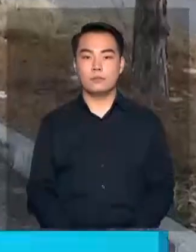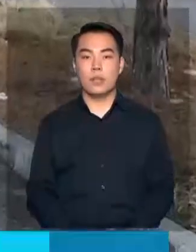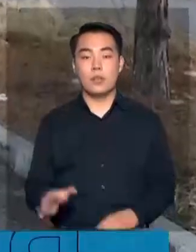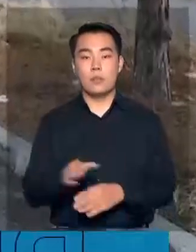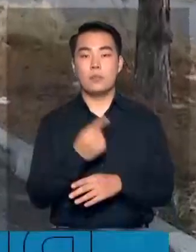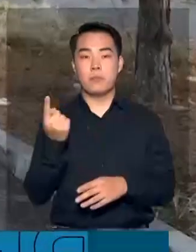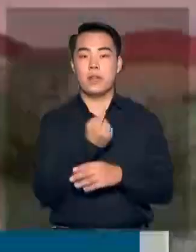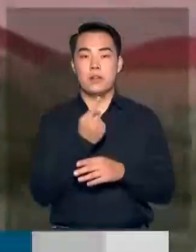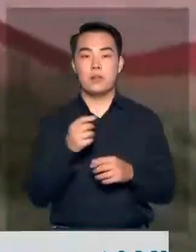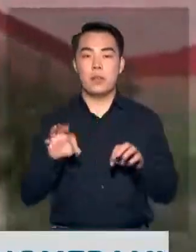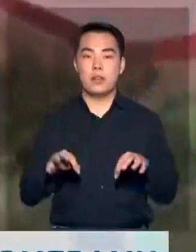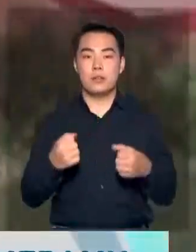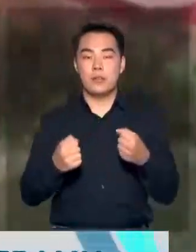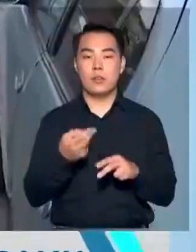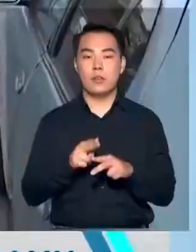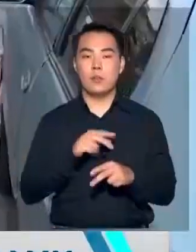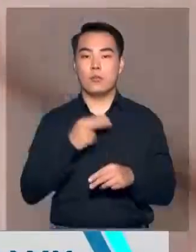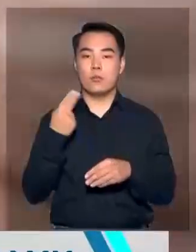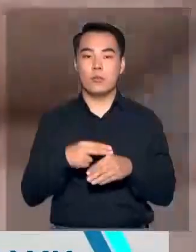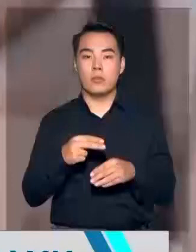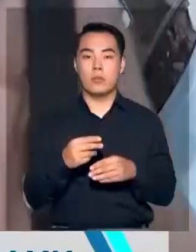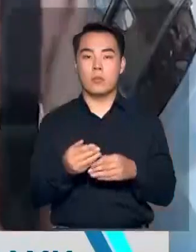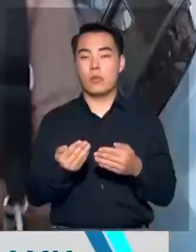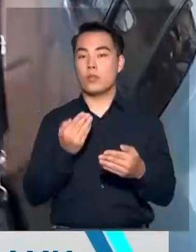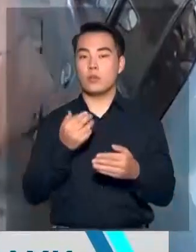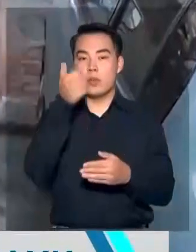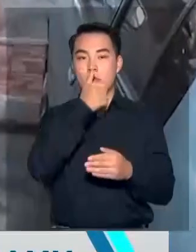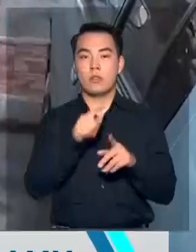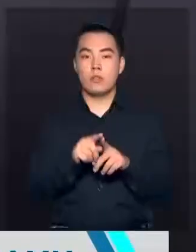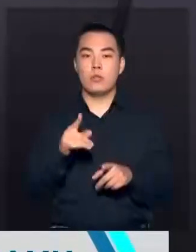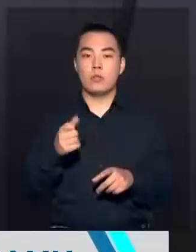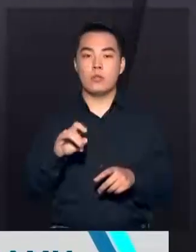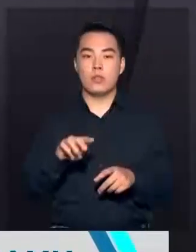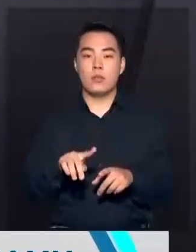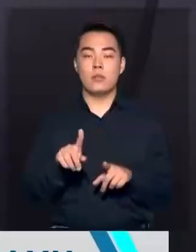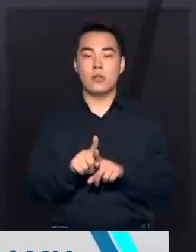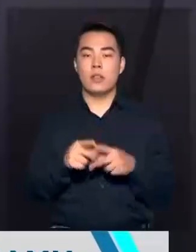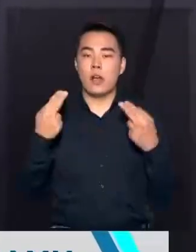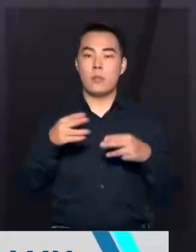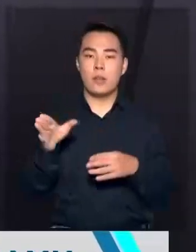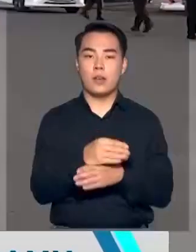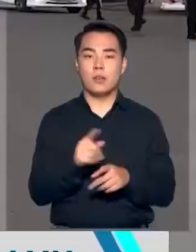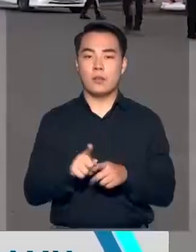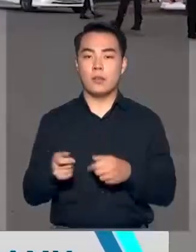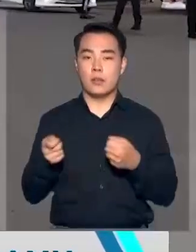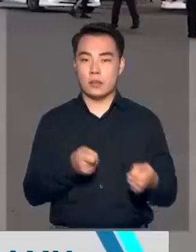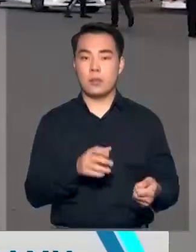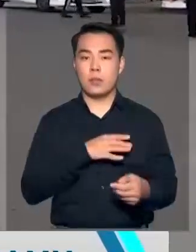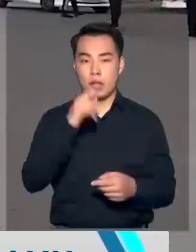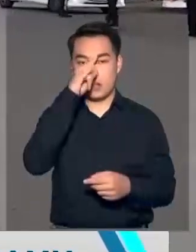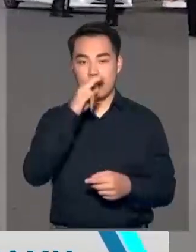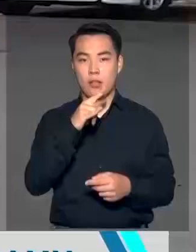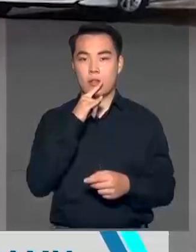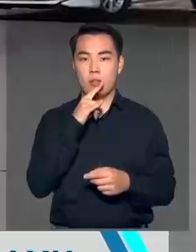Свой первый в жизни автомобиль Дина Буранбаева купила в прошлом году в Грузии. Пройдя все таможенные процедуры, привезла машину в Казахстан.